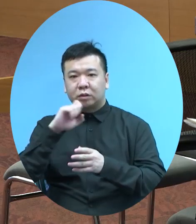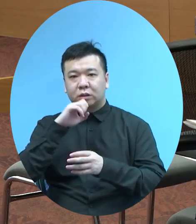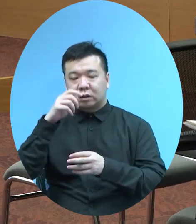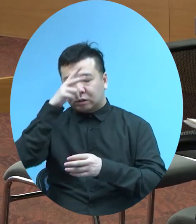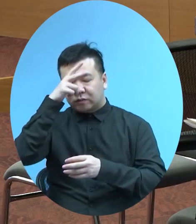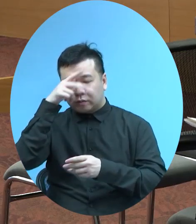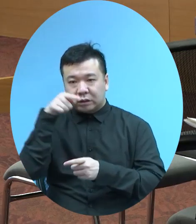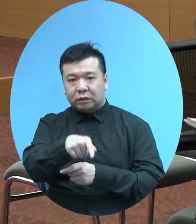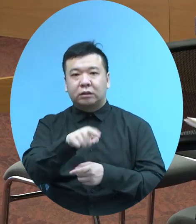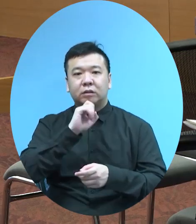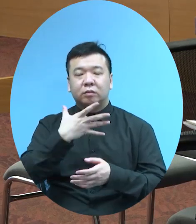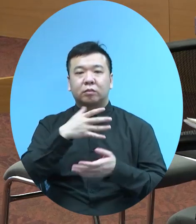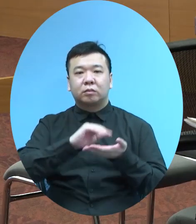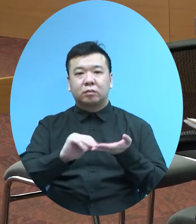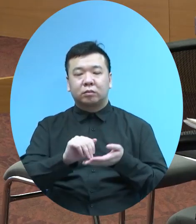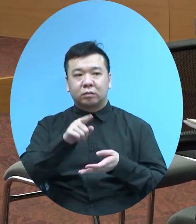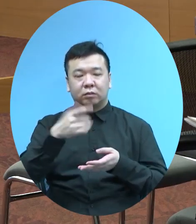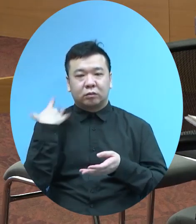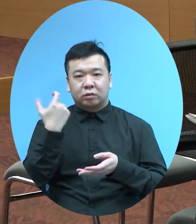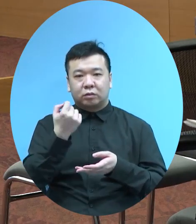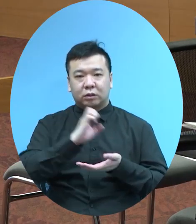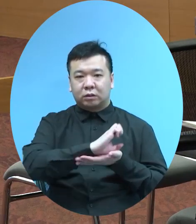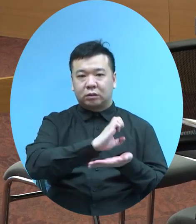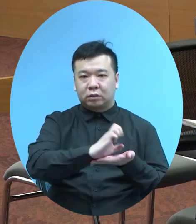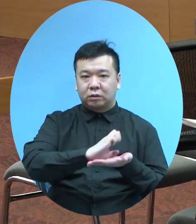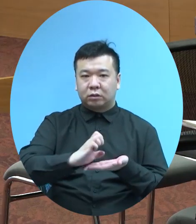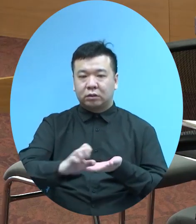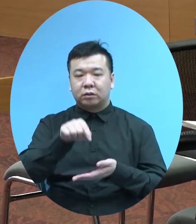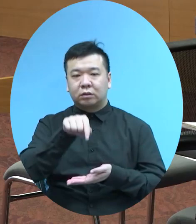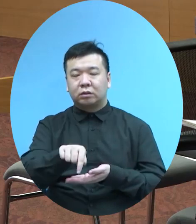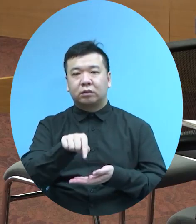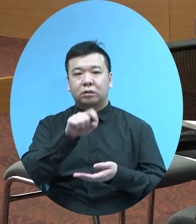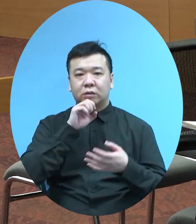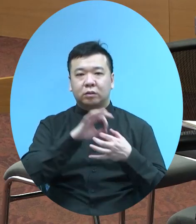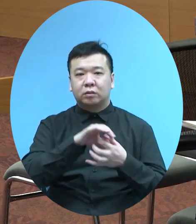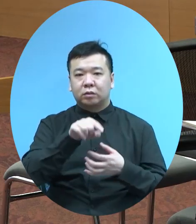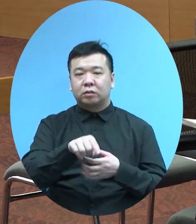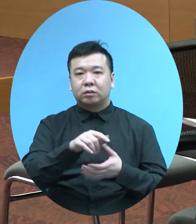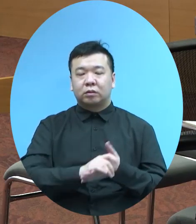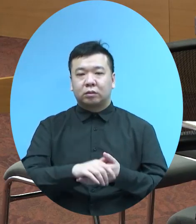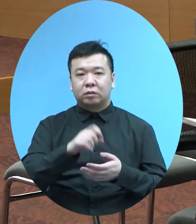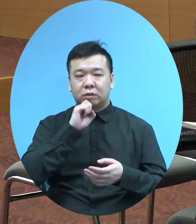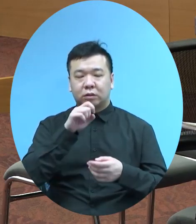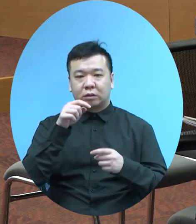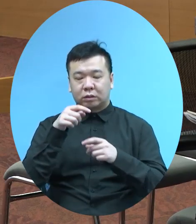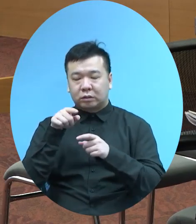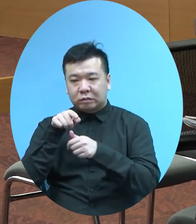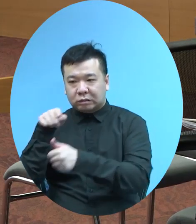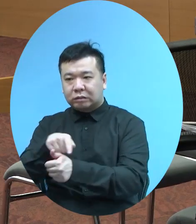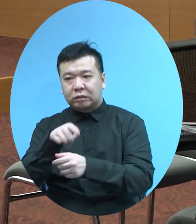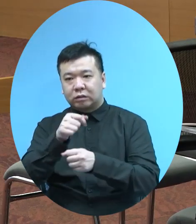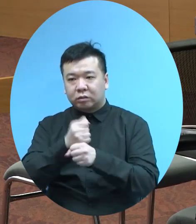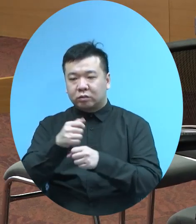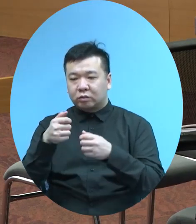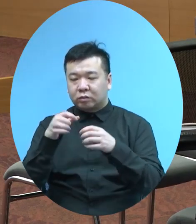啦，同埋即係近期嘅發電郵俾參加罷工嘅員工係咪因為？ 應翻個指示作出依個動作